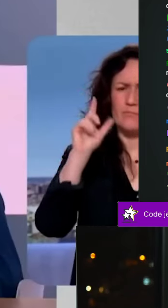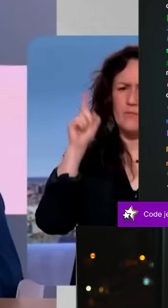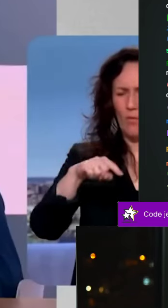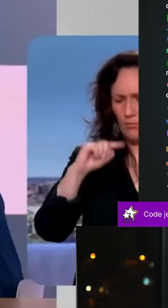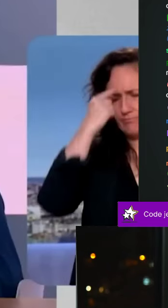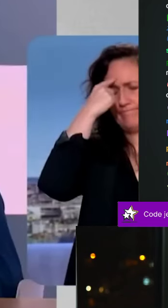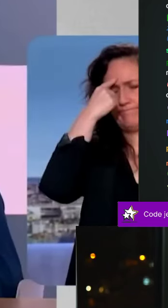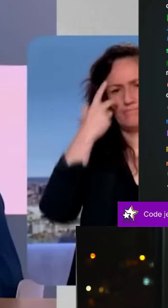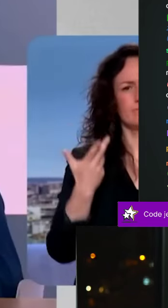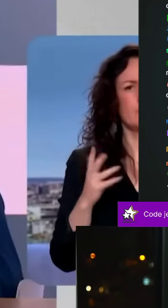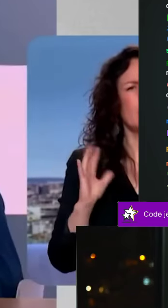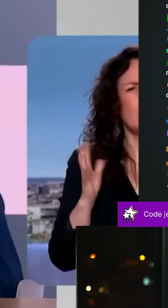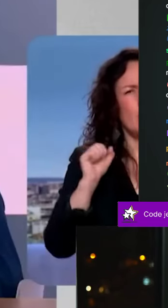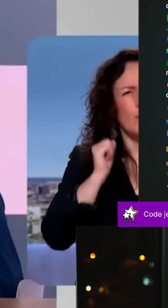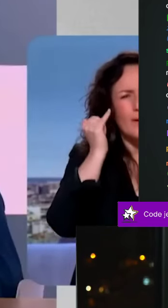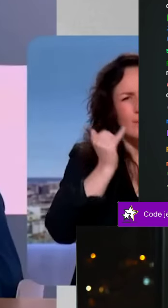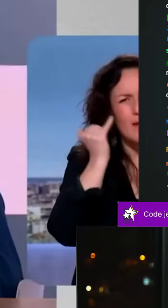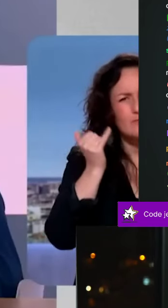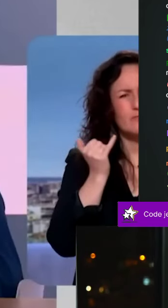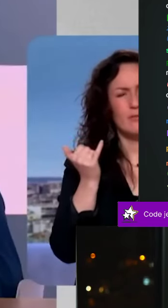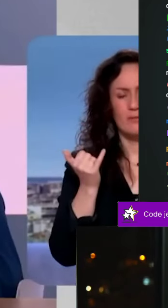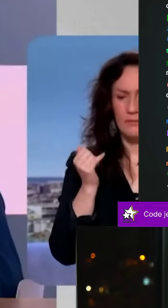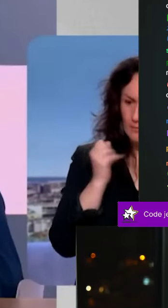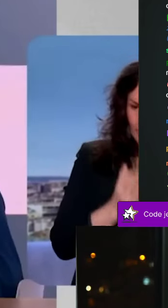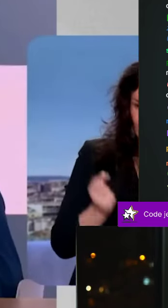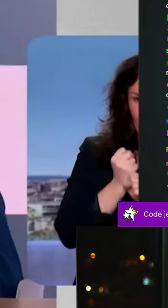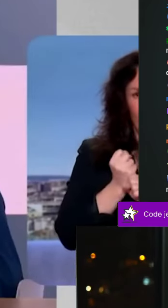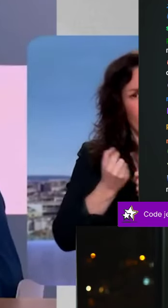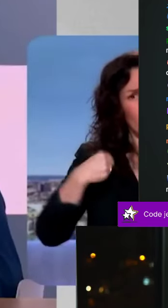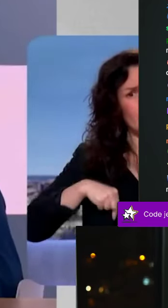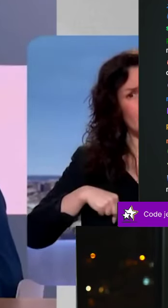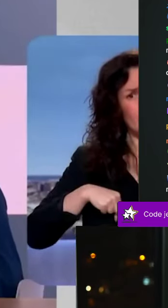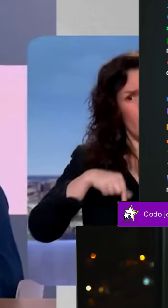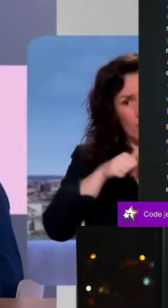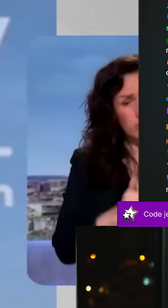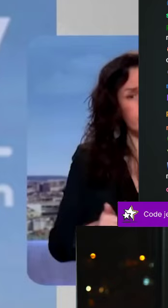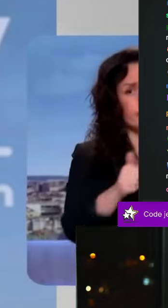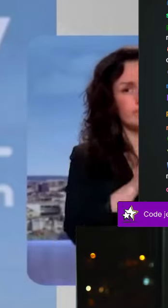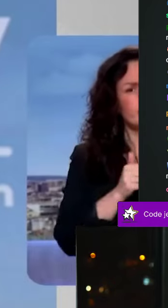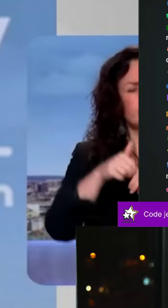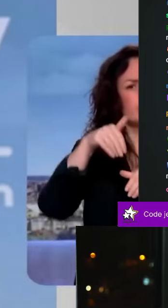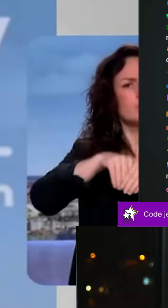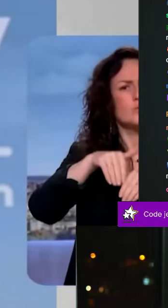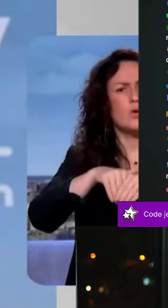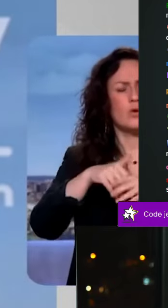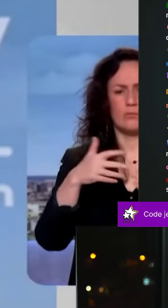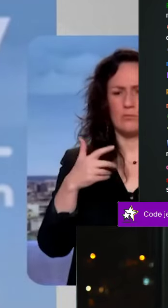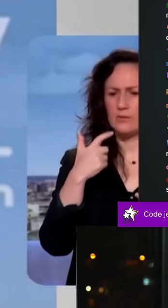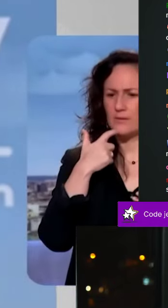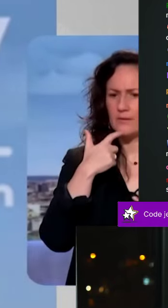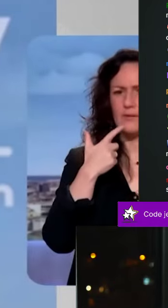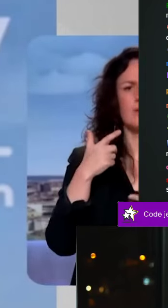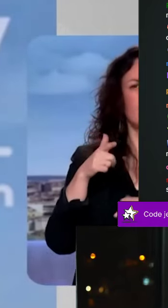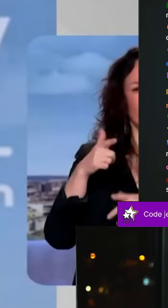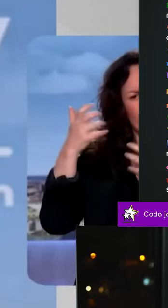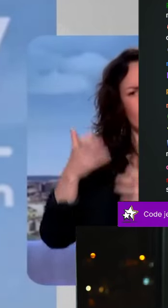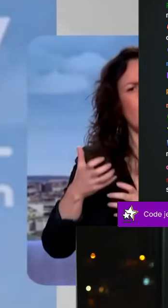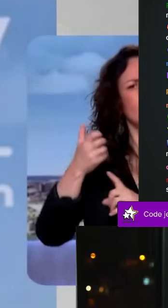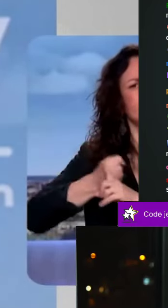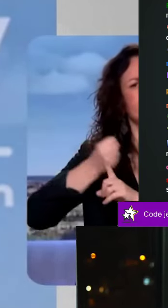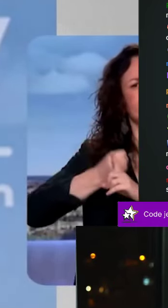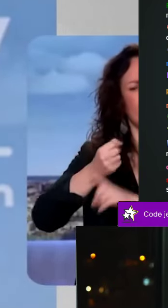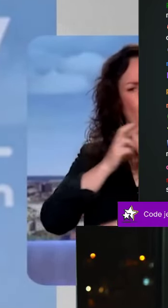vous pouvez imaginer que vous allez constituer un gouvernement commun dans lequel vous allez avoir les partisans de la retraite à 60 ans comme